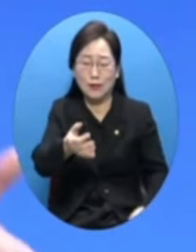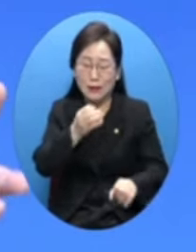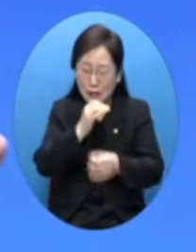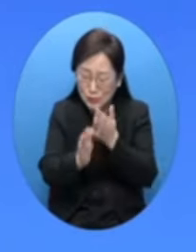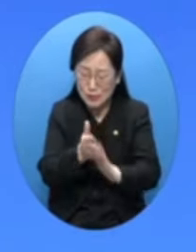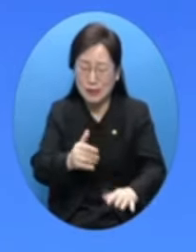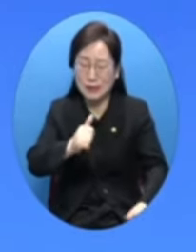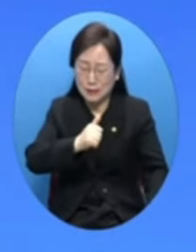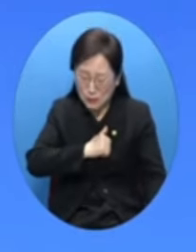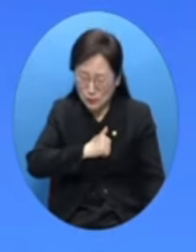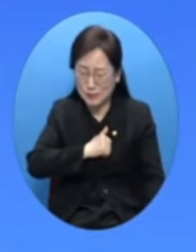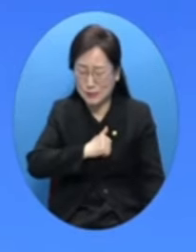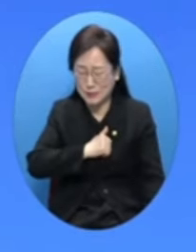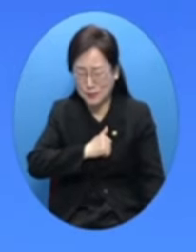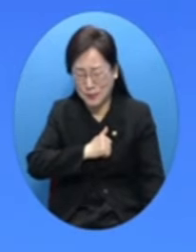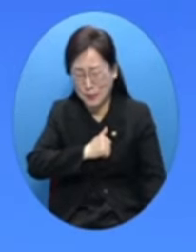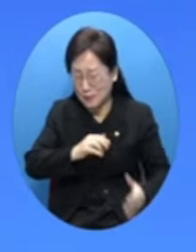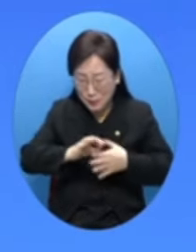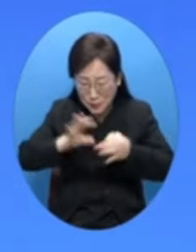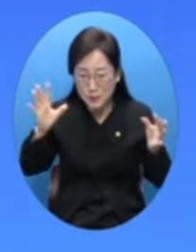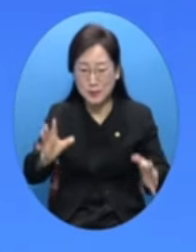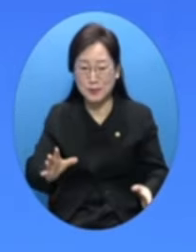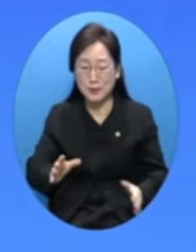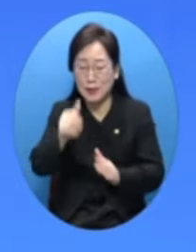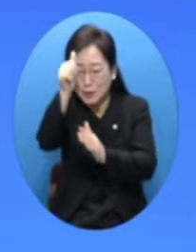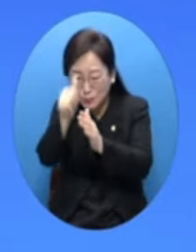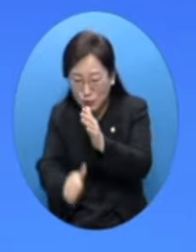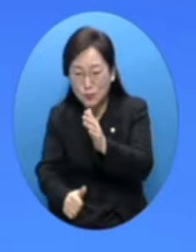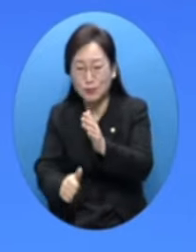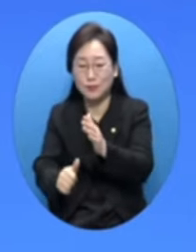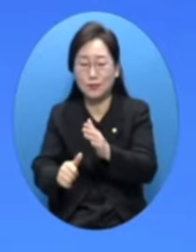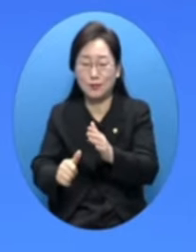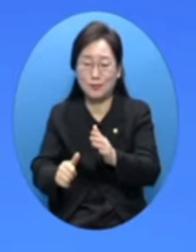다 내려놔야 돼. 그래야 그 고충을 받는 것입니다.